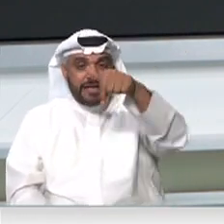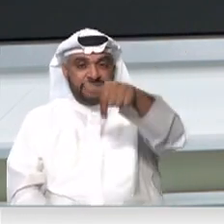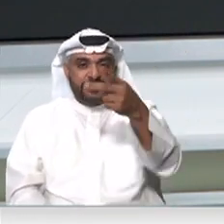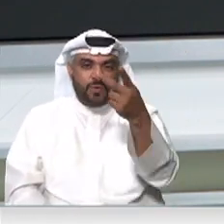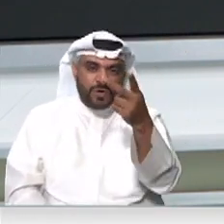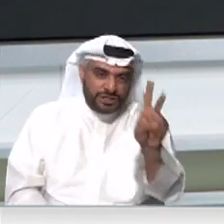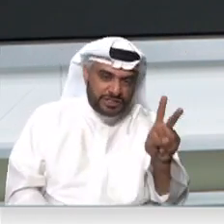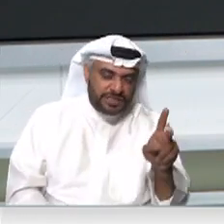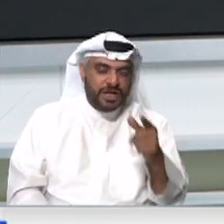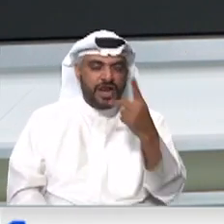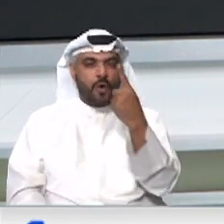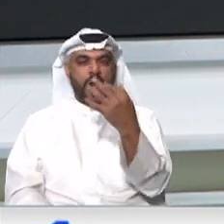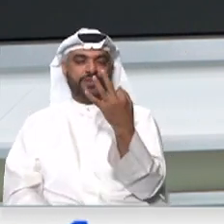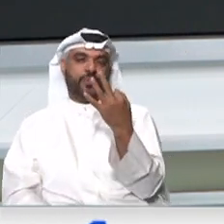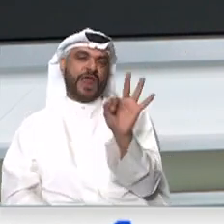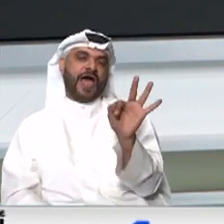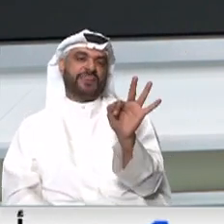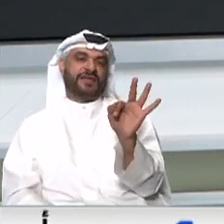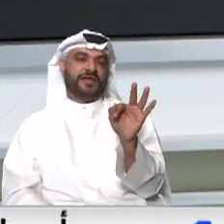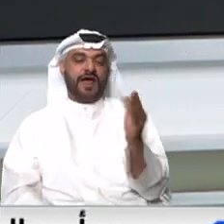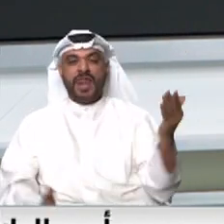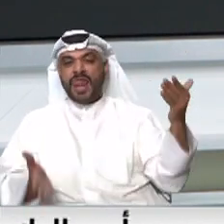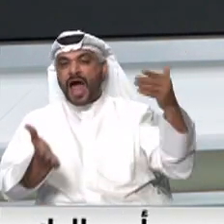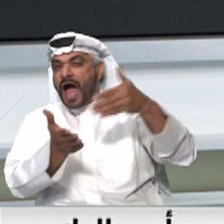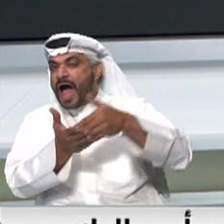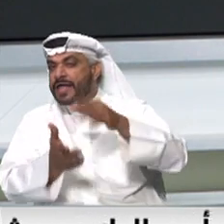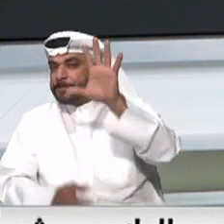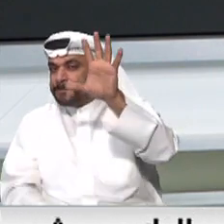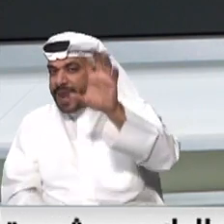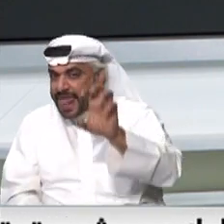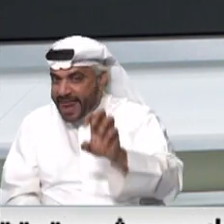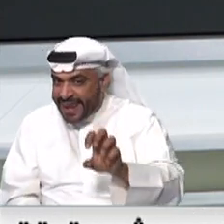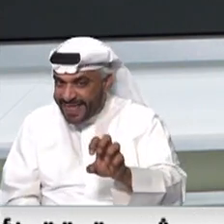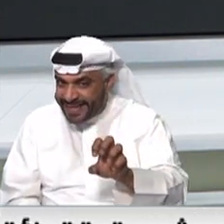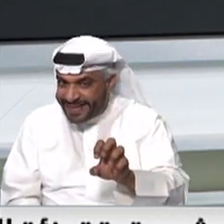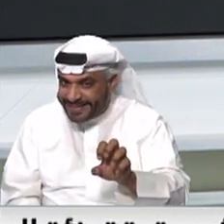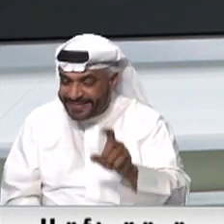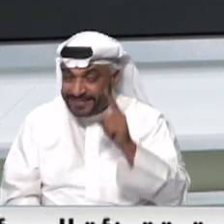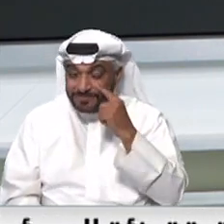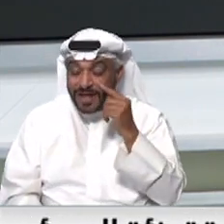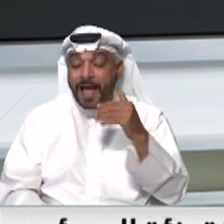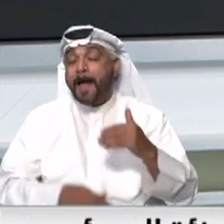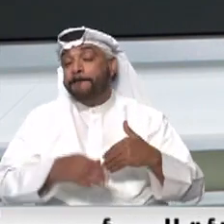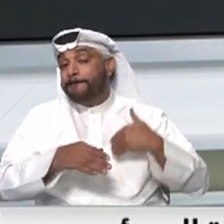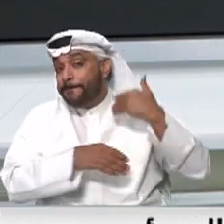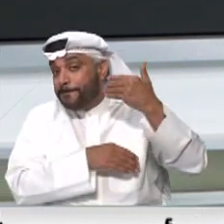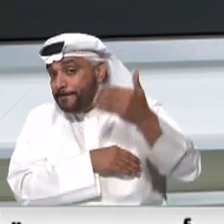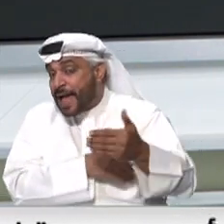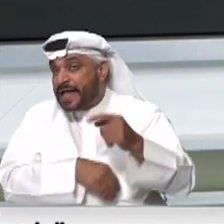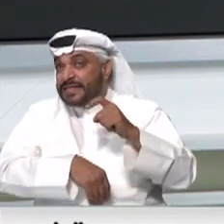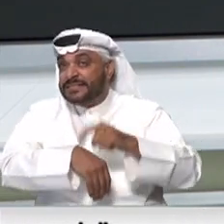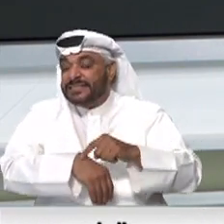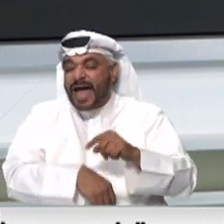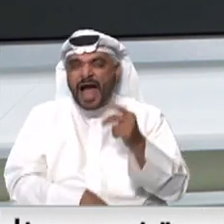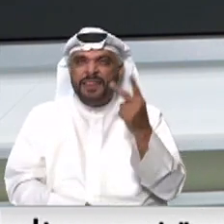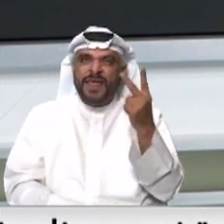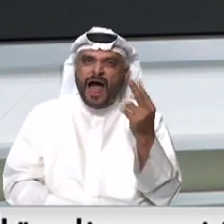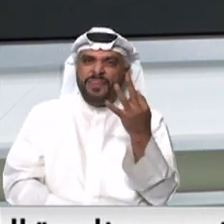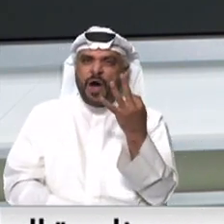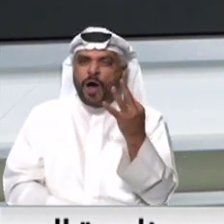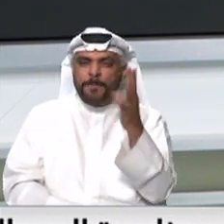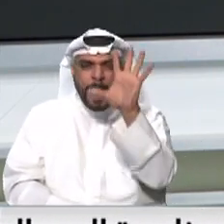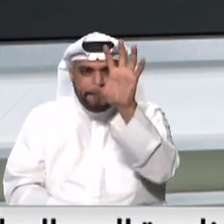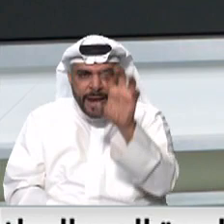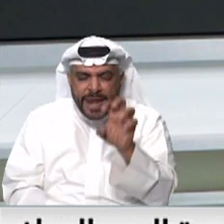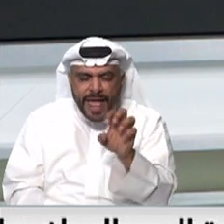الى ال 31 درجه مئويه هذا للساعه 12 اقل من ذلك درجات الحراره بعد الساعه 12 وحتى ساعات الصباح الاولى تتراوح